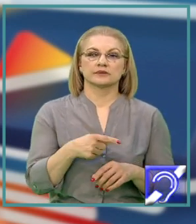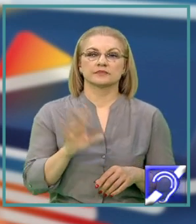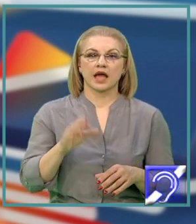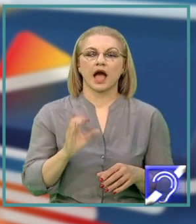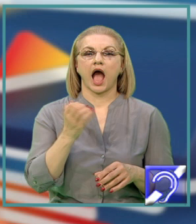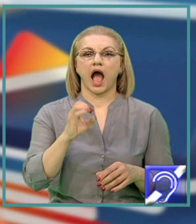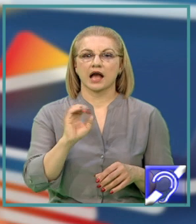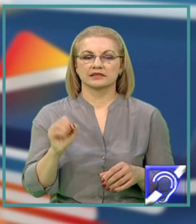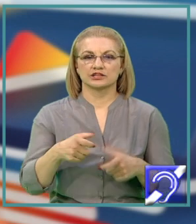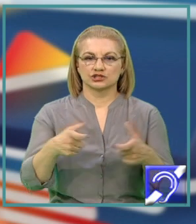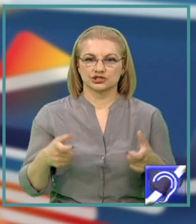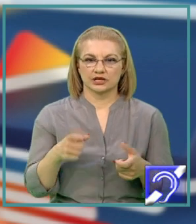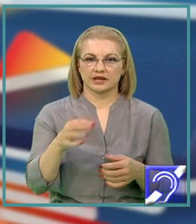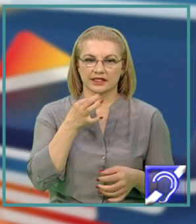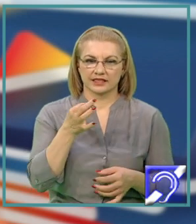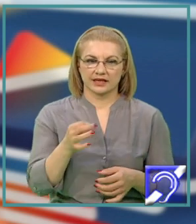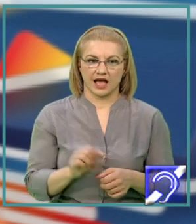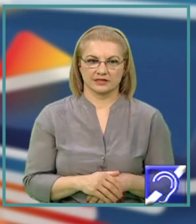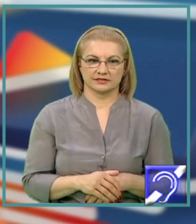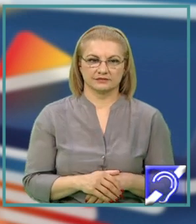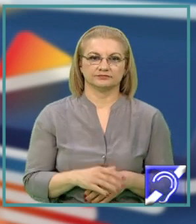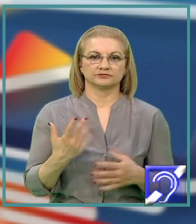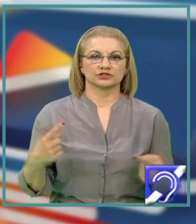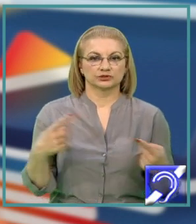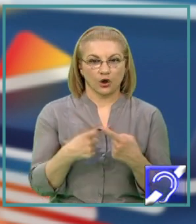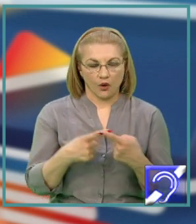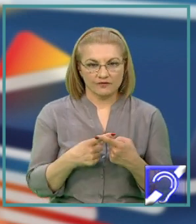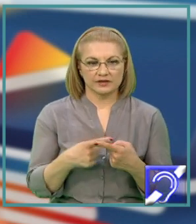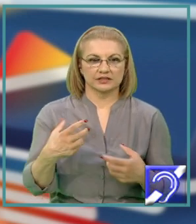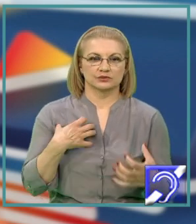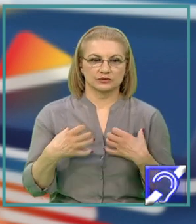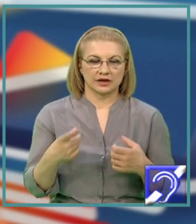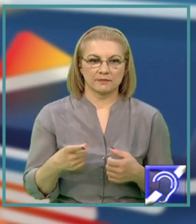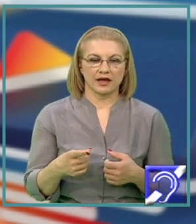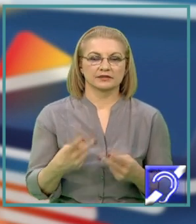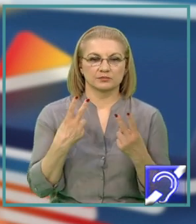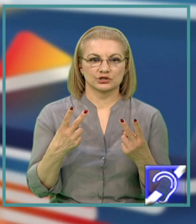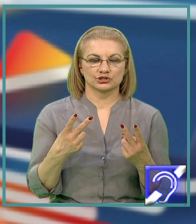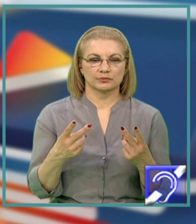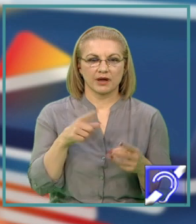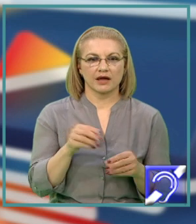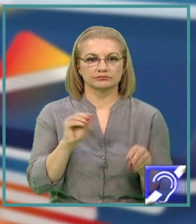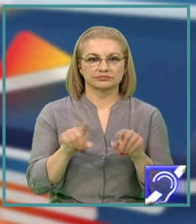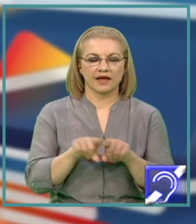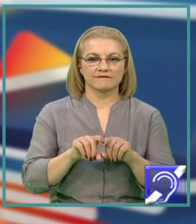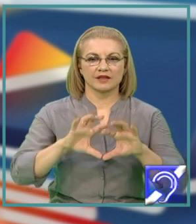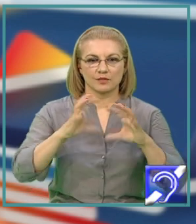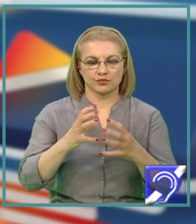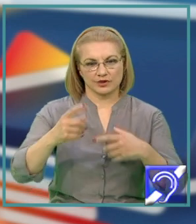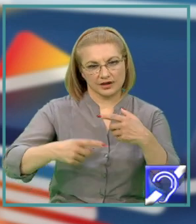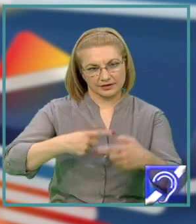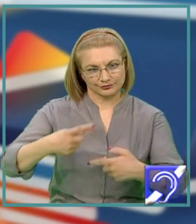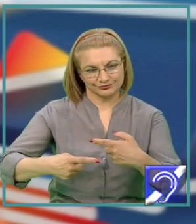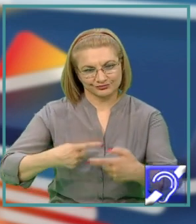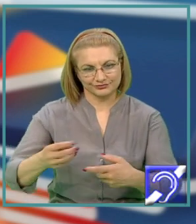principal prin ciocniri de caractere, prin replici tăioase. Conflictul dramatic principal este alimentat ca un bulgăre în